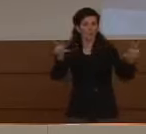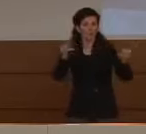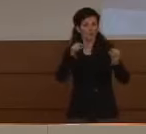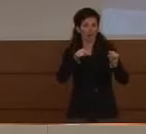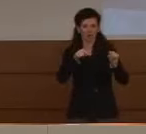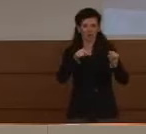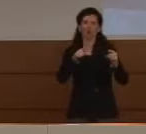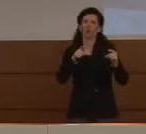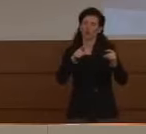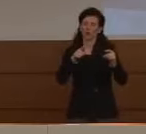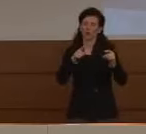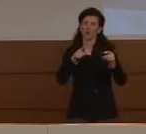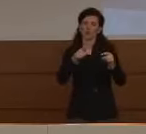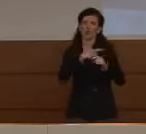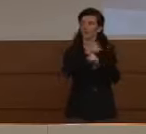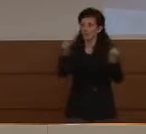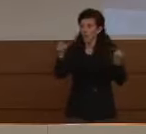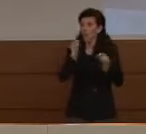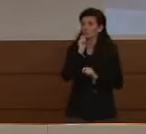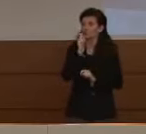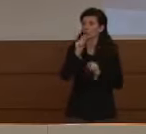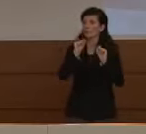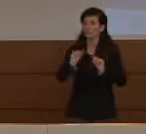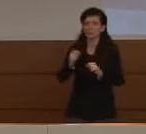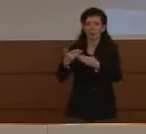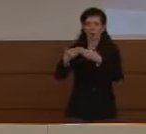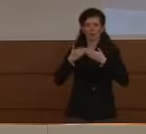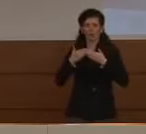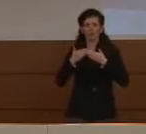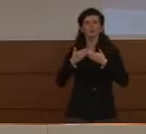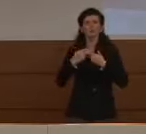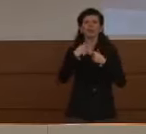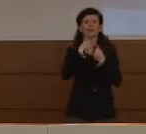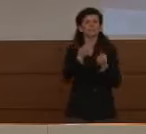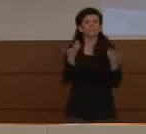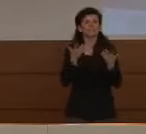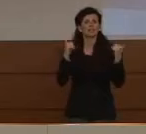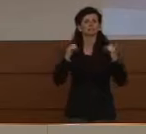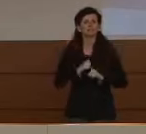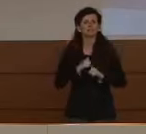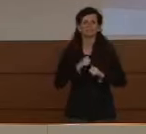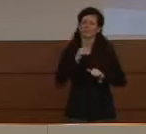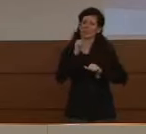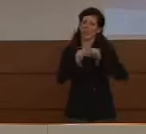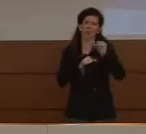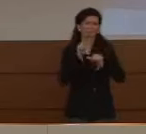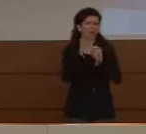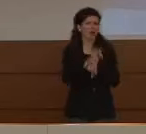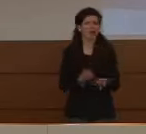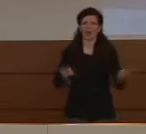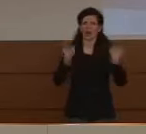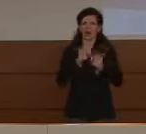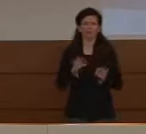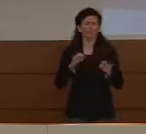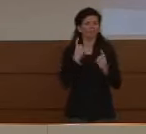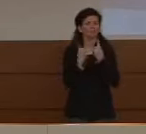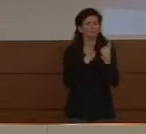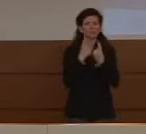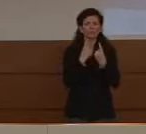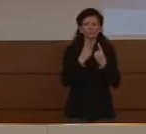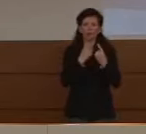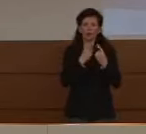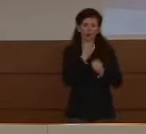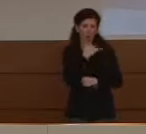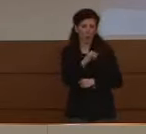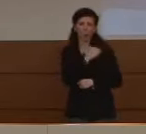esserci di grande aiuto nel ribadire che nulla è cambiato rispetto a quello che è previsto dall ultimo dpcm quindi